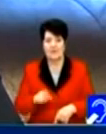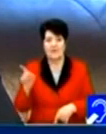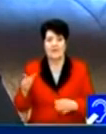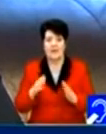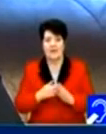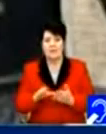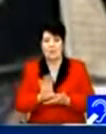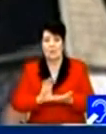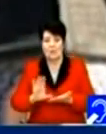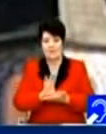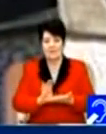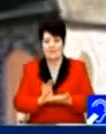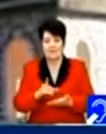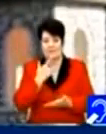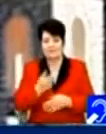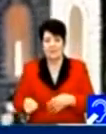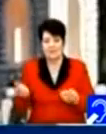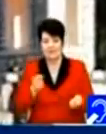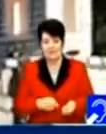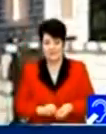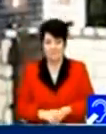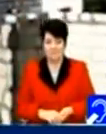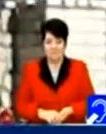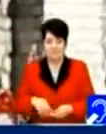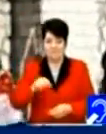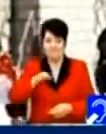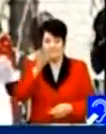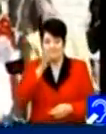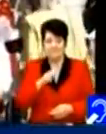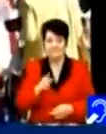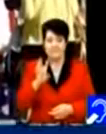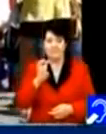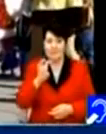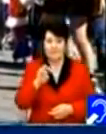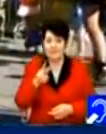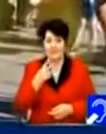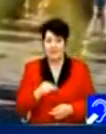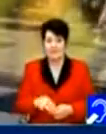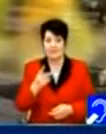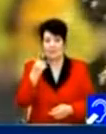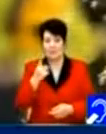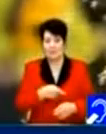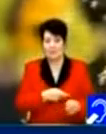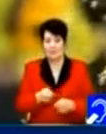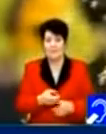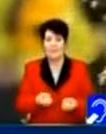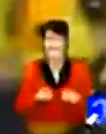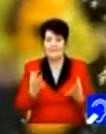acasă. Taxa de comercializare la Hramul Chișinăului a început de la 400 de lei pentru un metru pătrat pe zi.